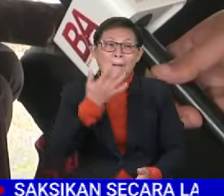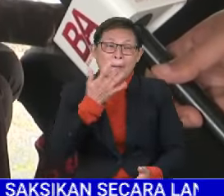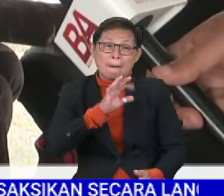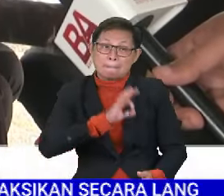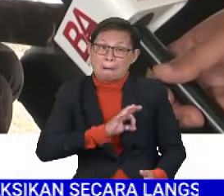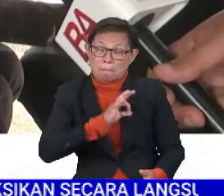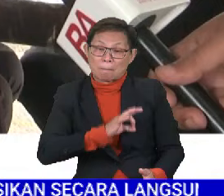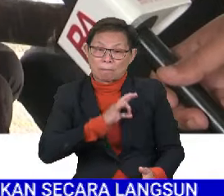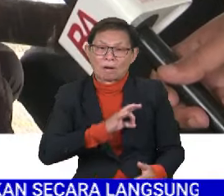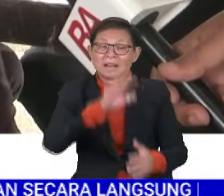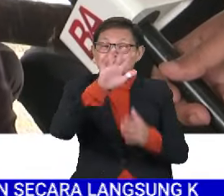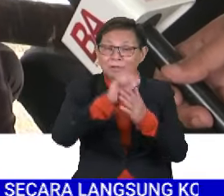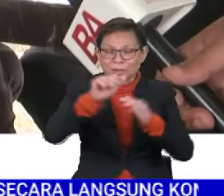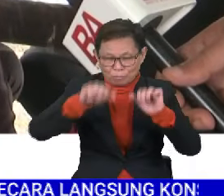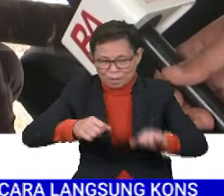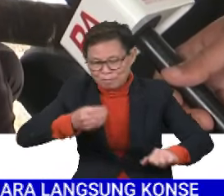harga yang RM5 kita dapat makan